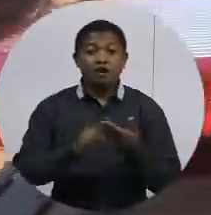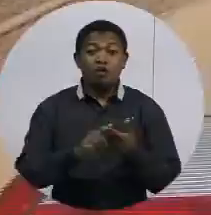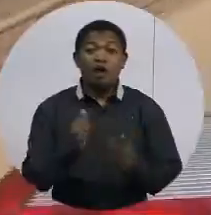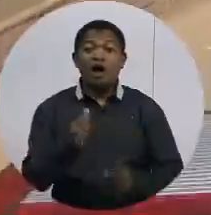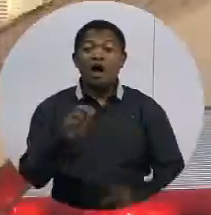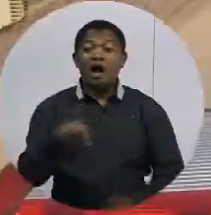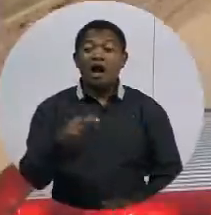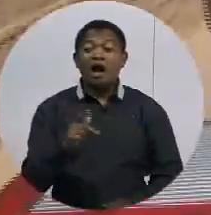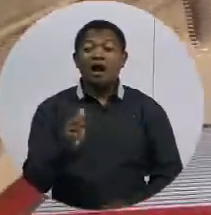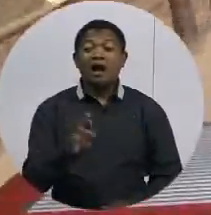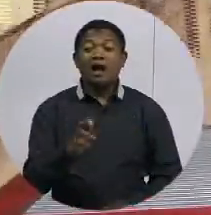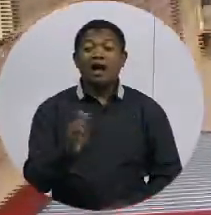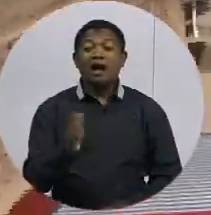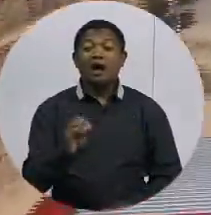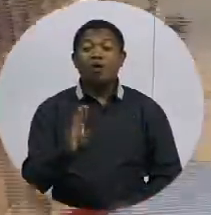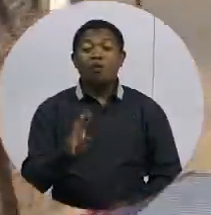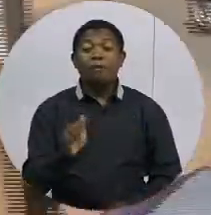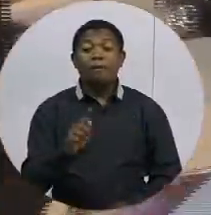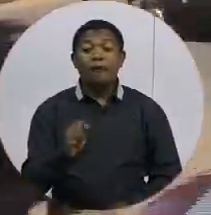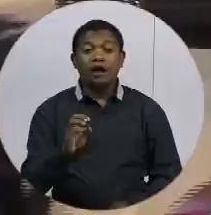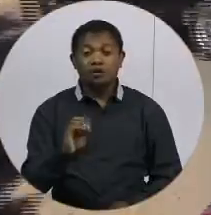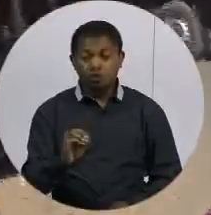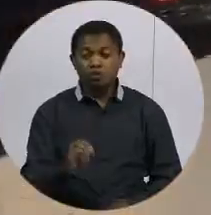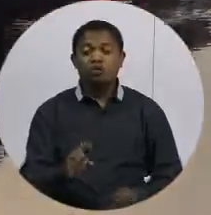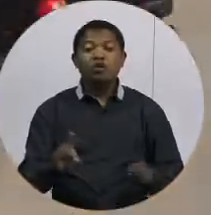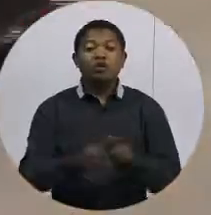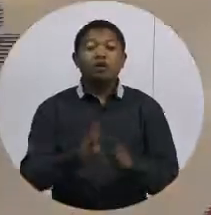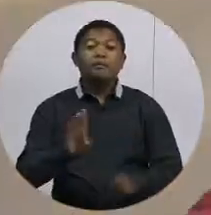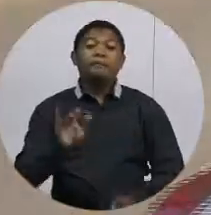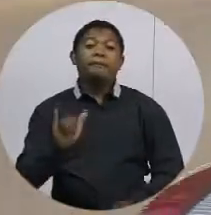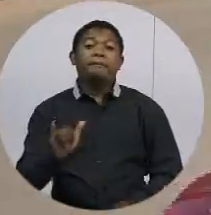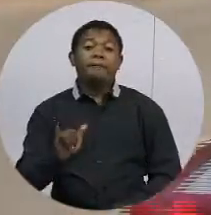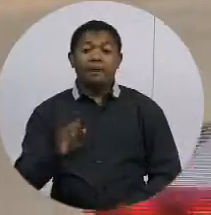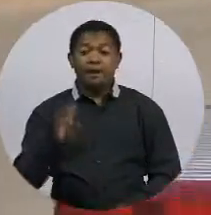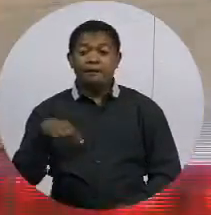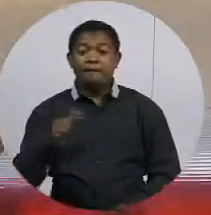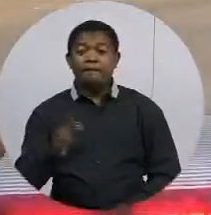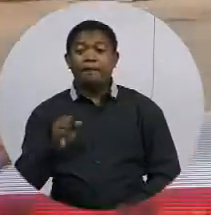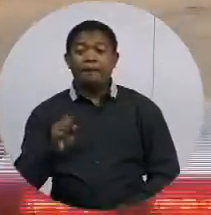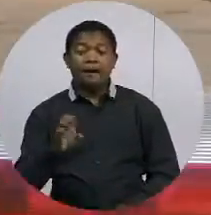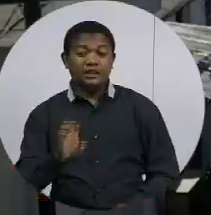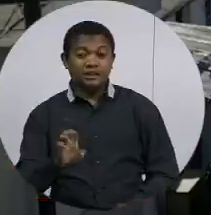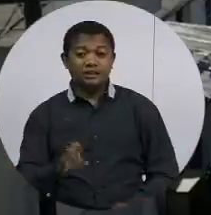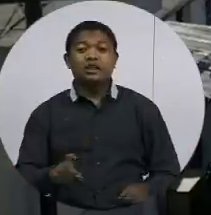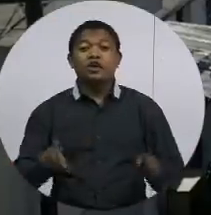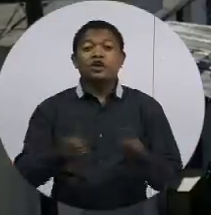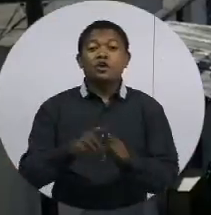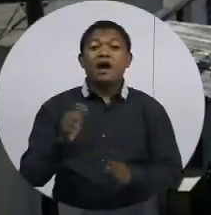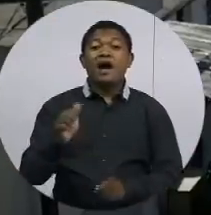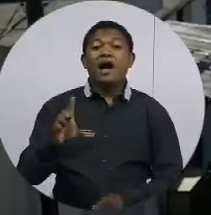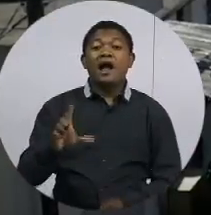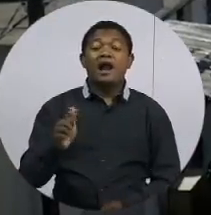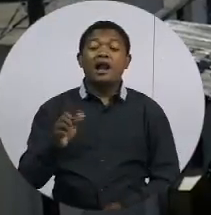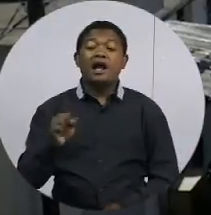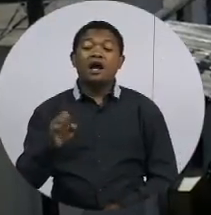baipasy, ny tanàna Analasora hatrany Akadina Tombo sy Mandrosezy.